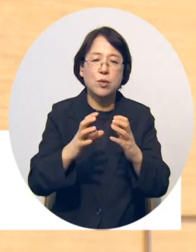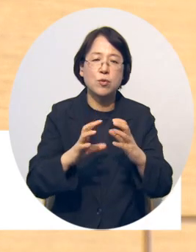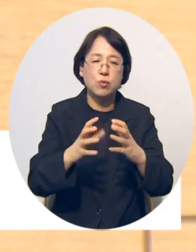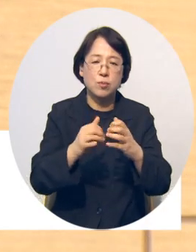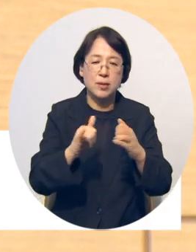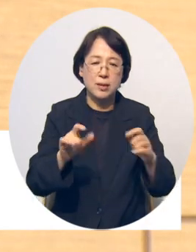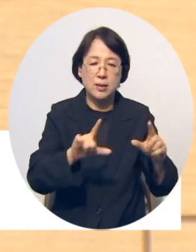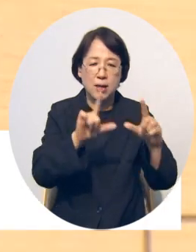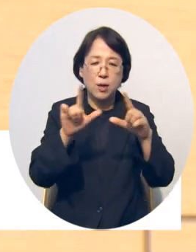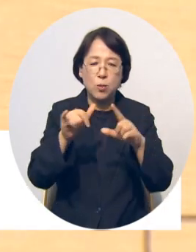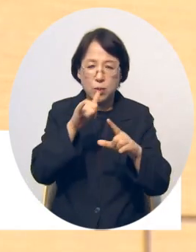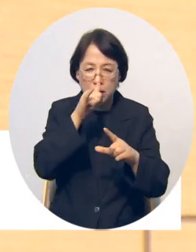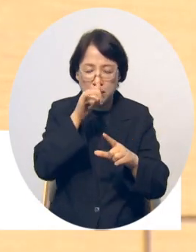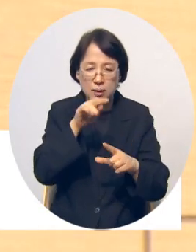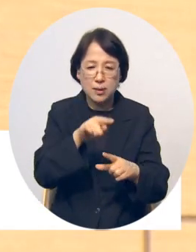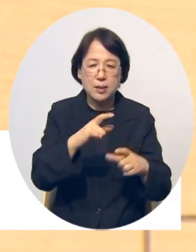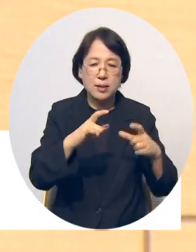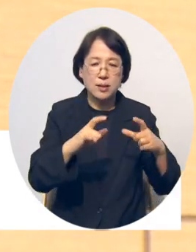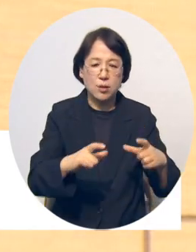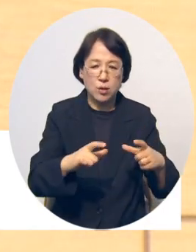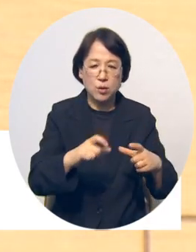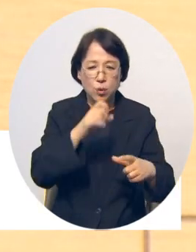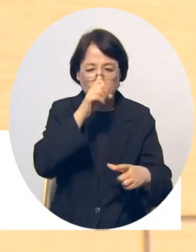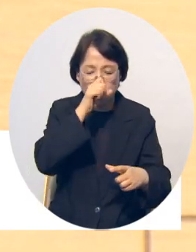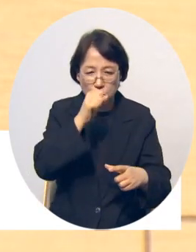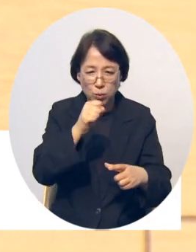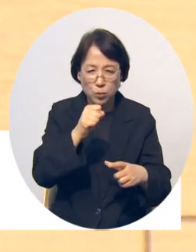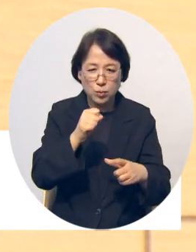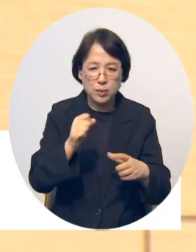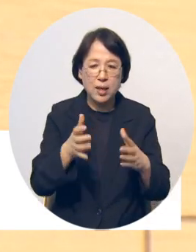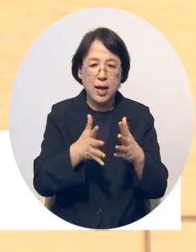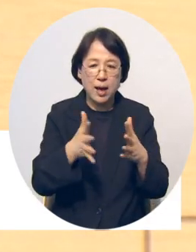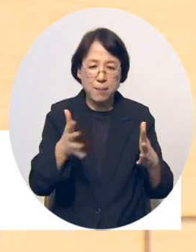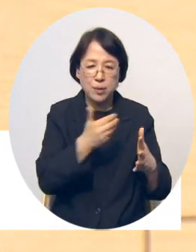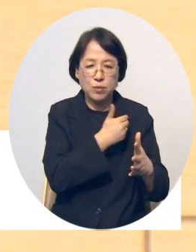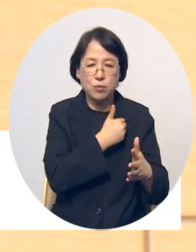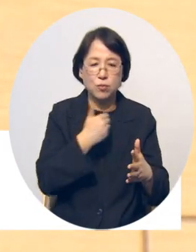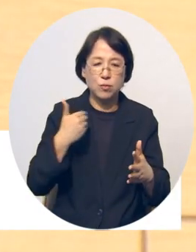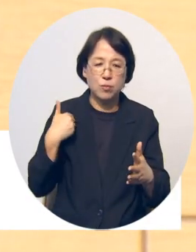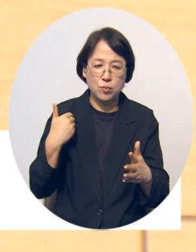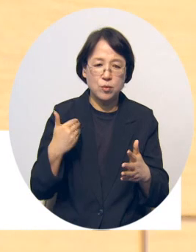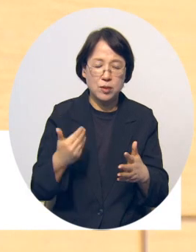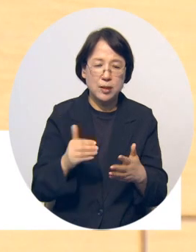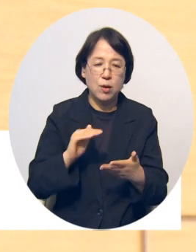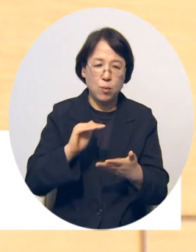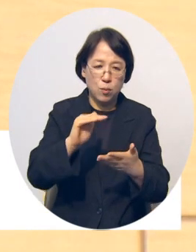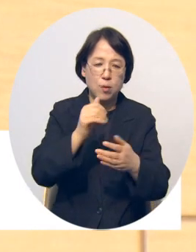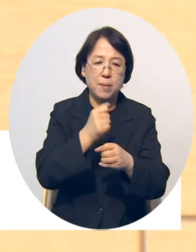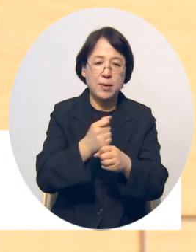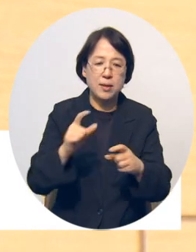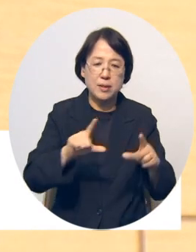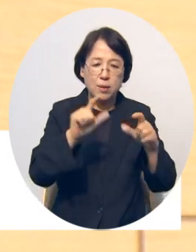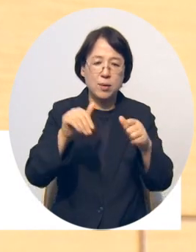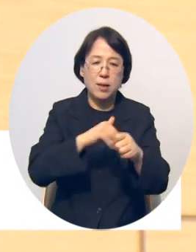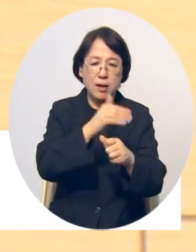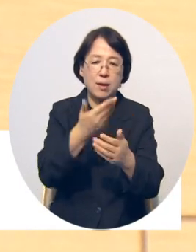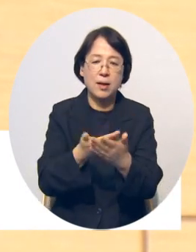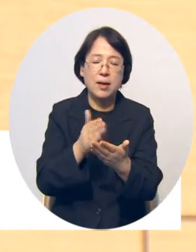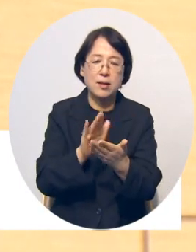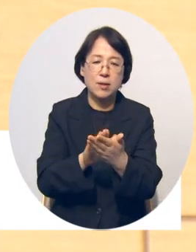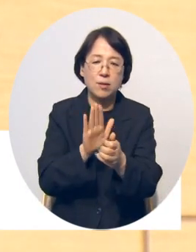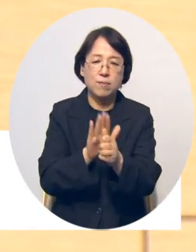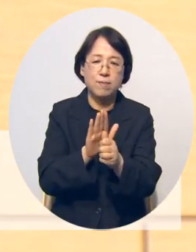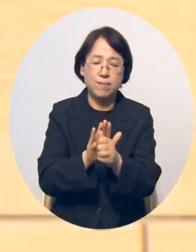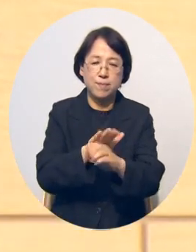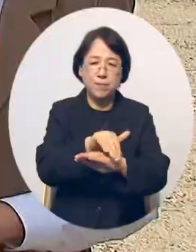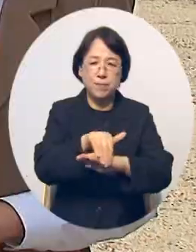있는 원도심에도 양질의 주택을 좀 충분히 공급하면서 생활 여건을 개선해 나가려고